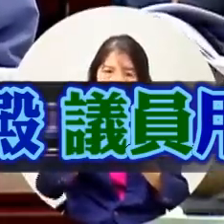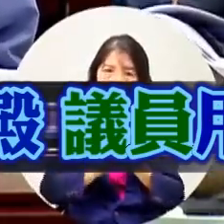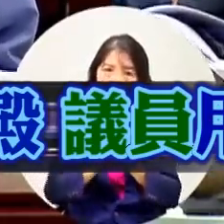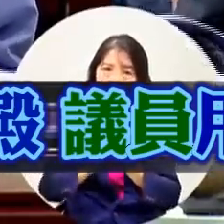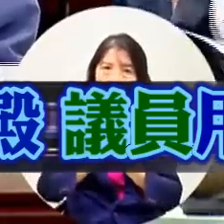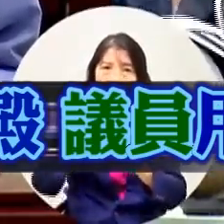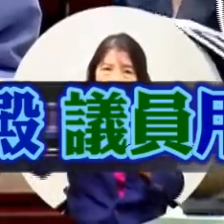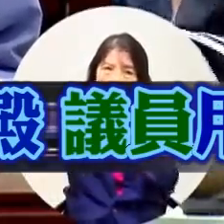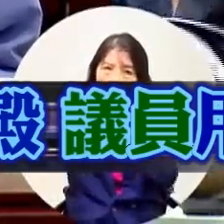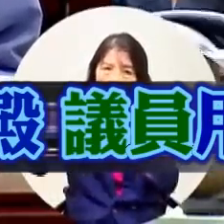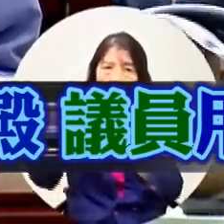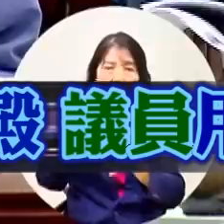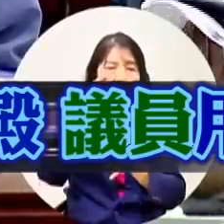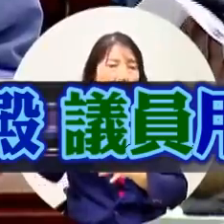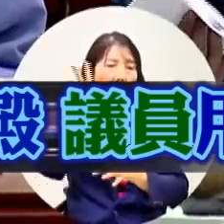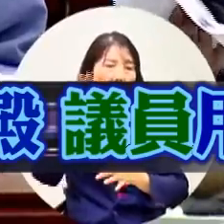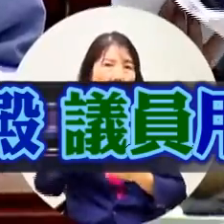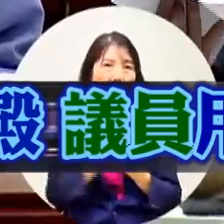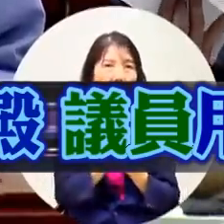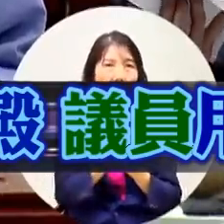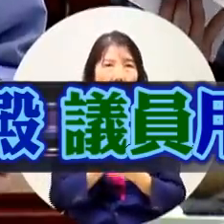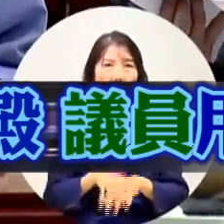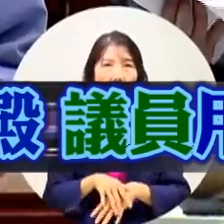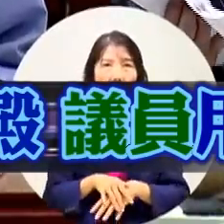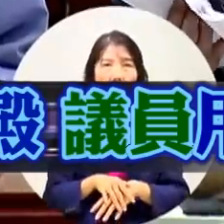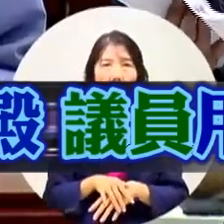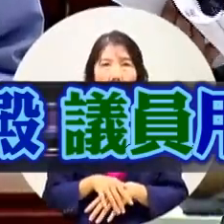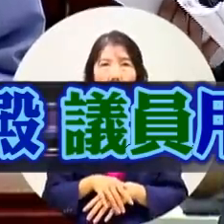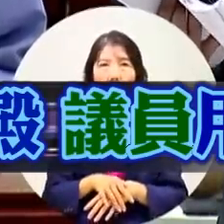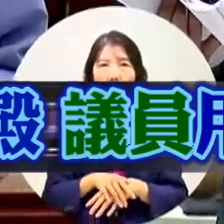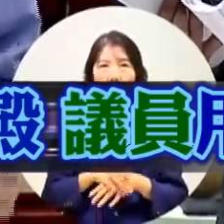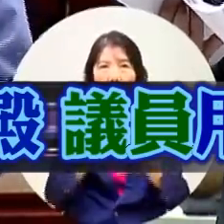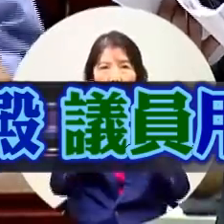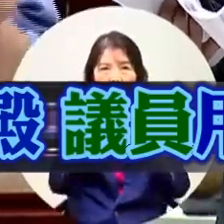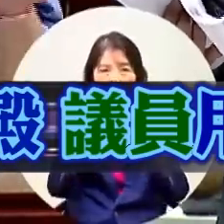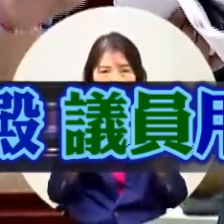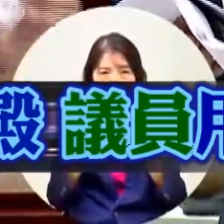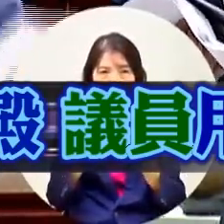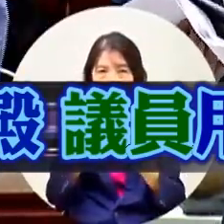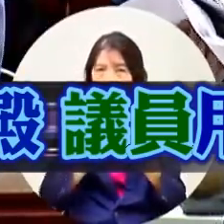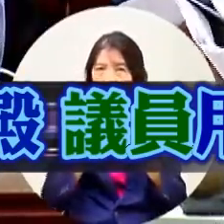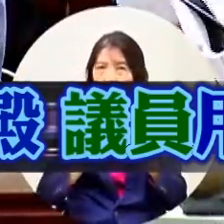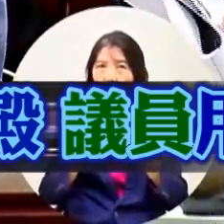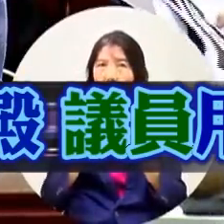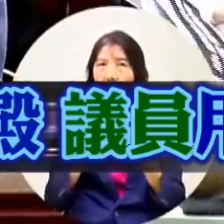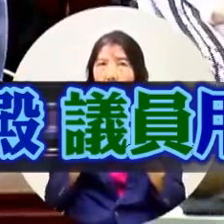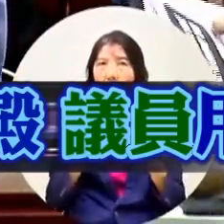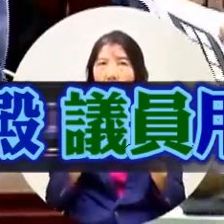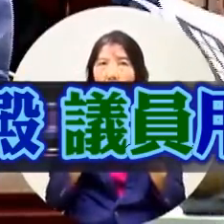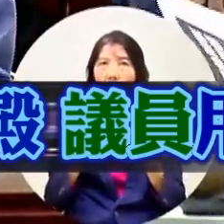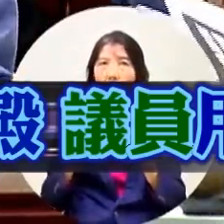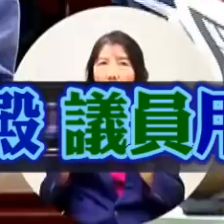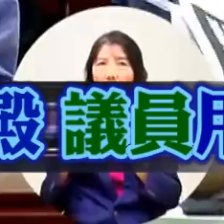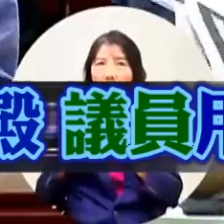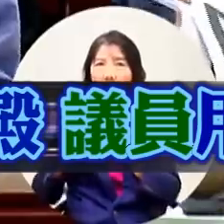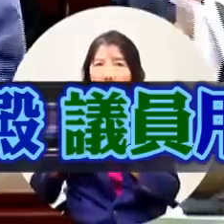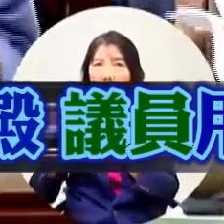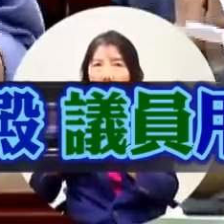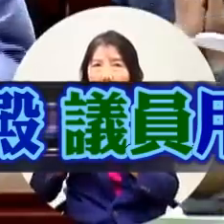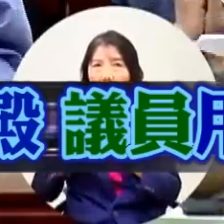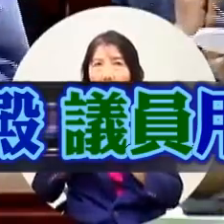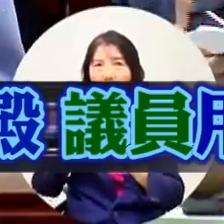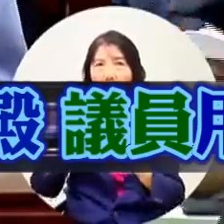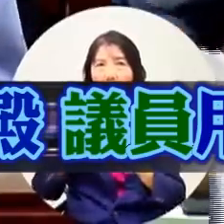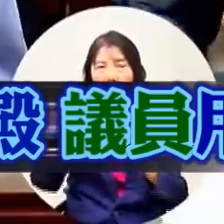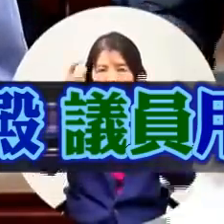视，甚至在不可能的数字下所呈现的完全没有任何人相信的时候，我想